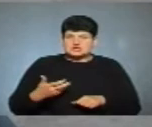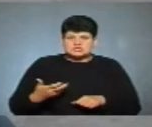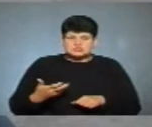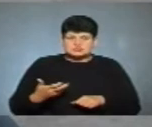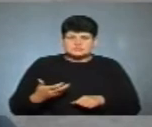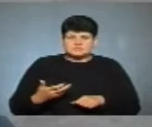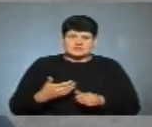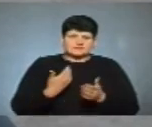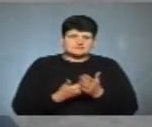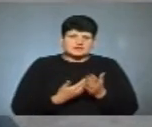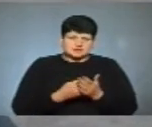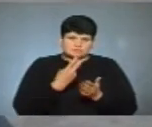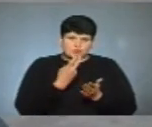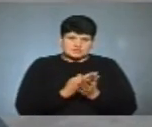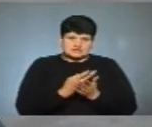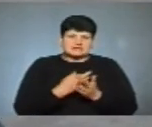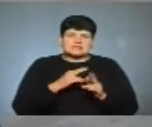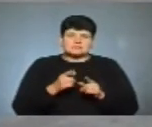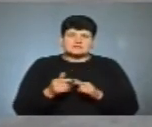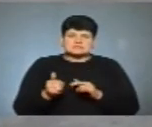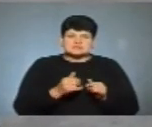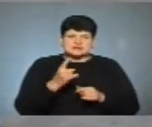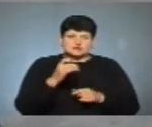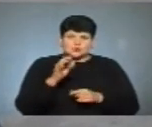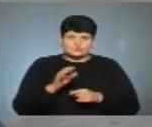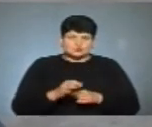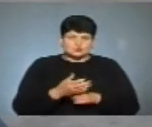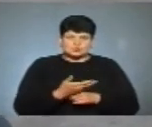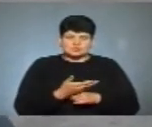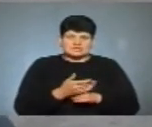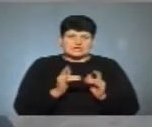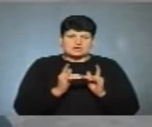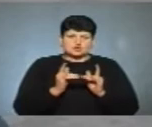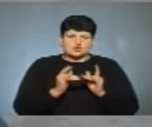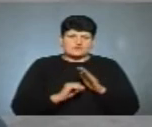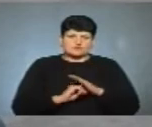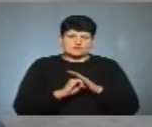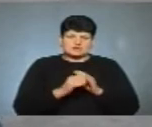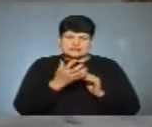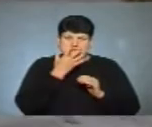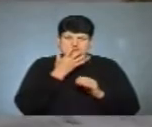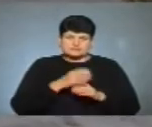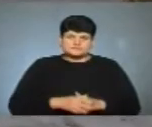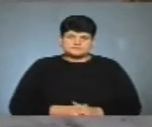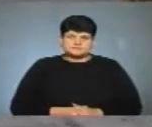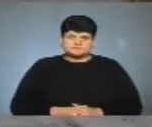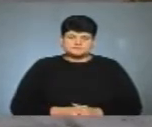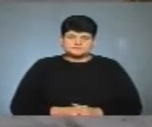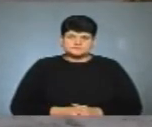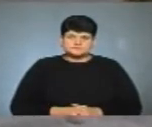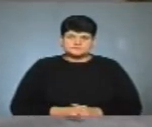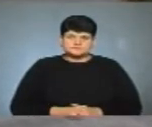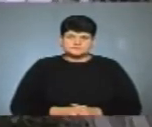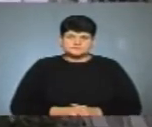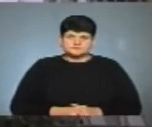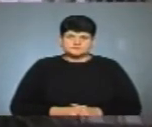хочемо взірець показати, як ми забезпечили 100% ліжковий фонд кисневими точками. Діана Ярошенко,